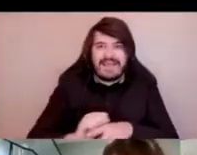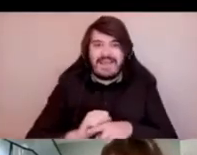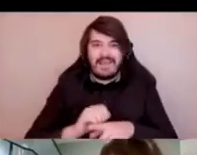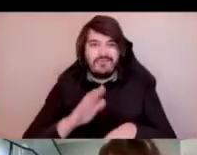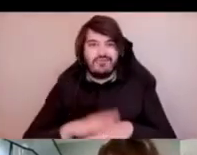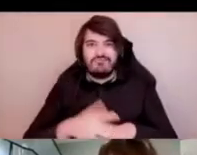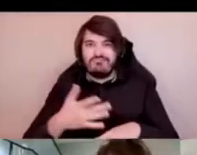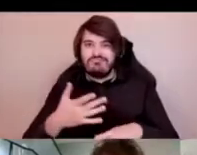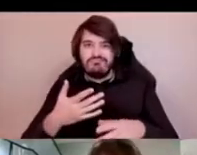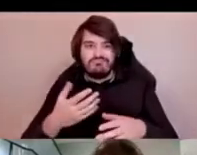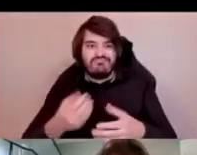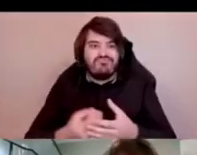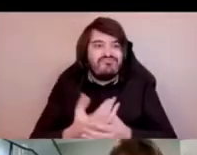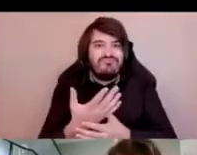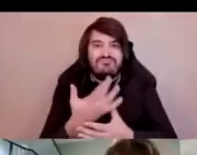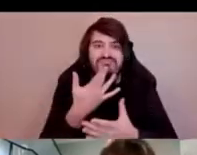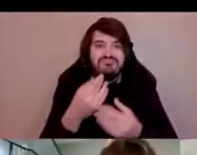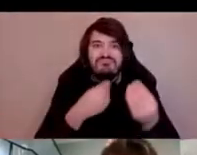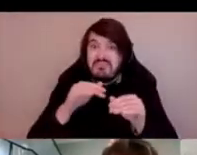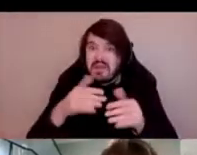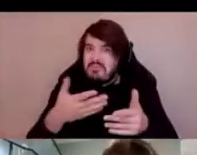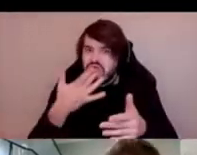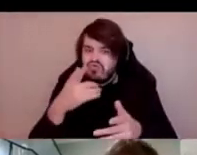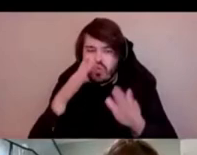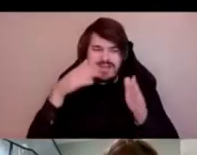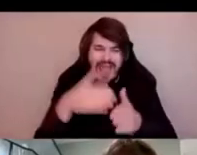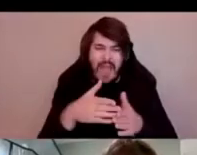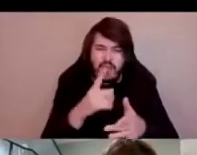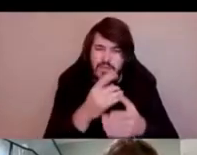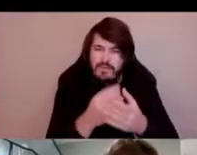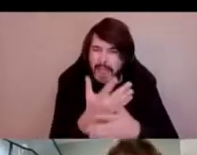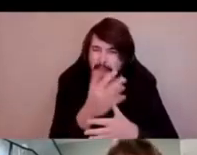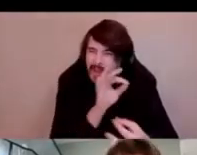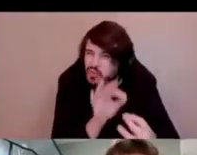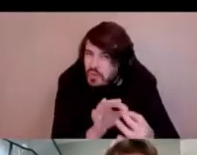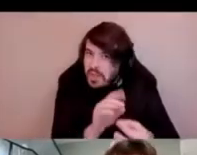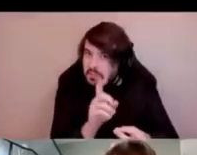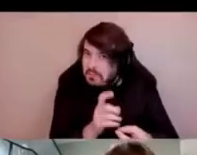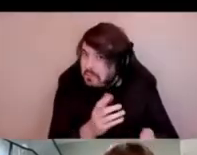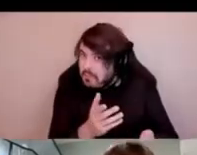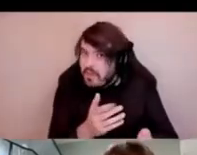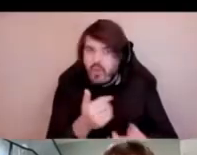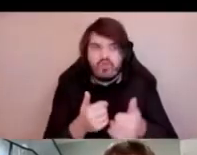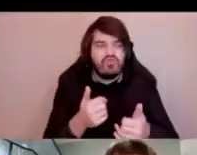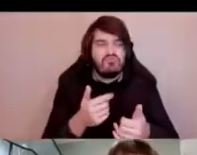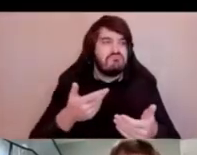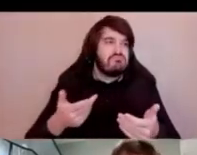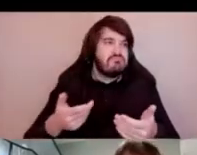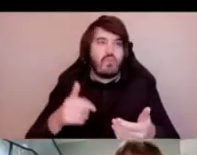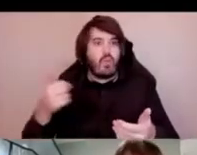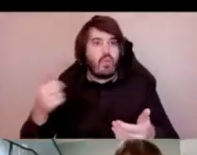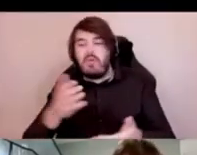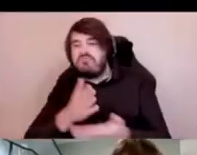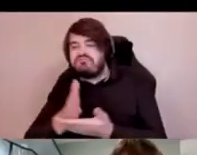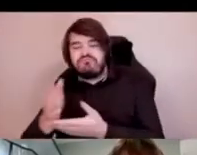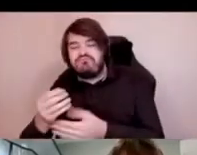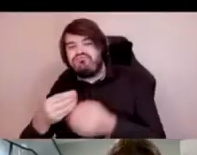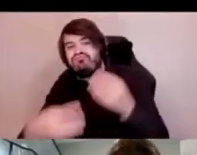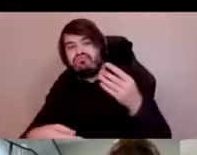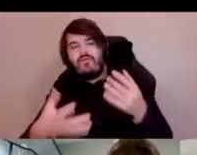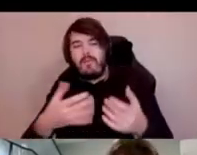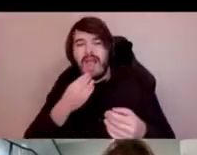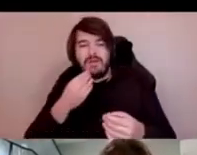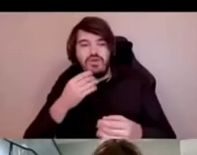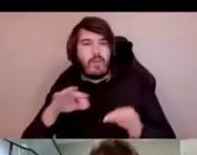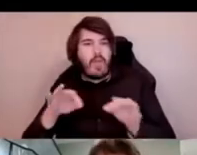super bon à cultiver? Donc, est-ce que vous voulez vous concentrer sur une plante en particulier? Aussi, est-ce que vous voulez manger